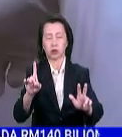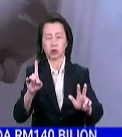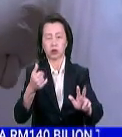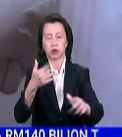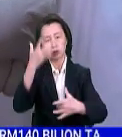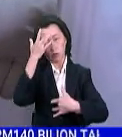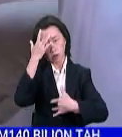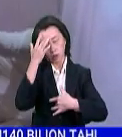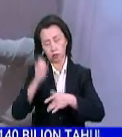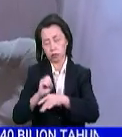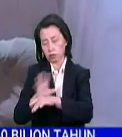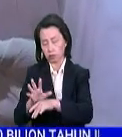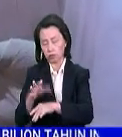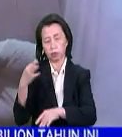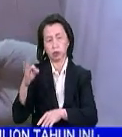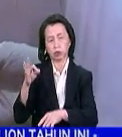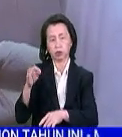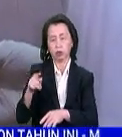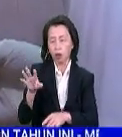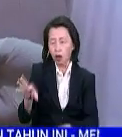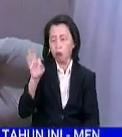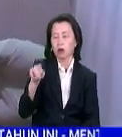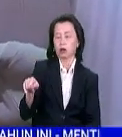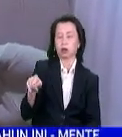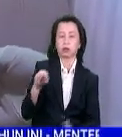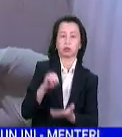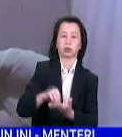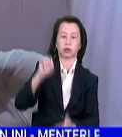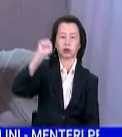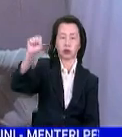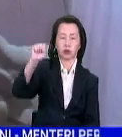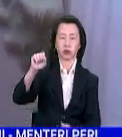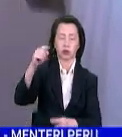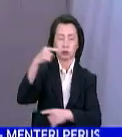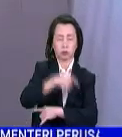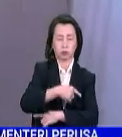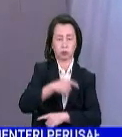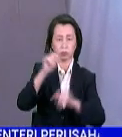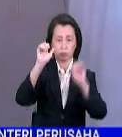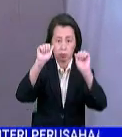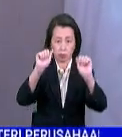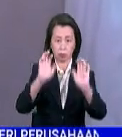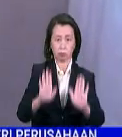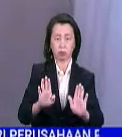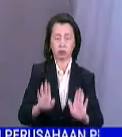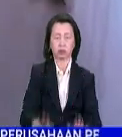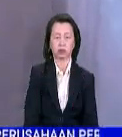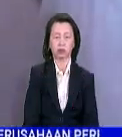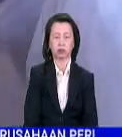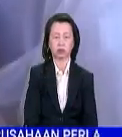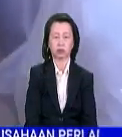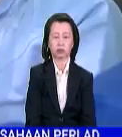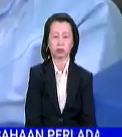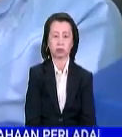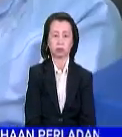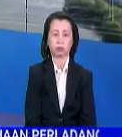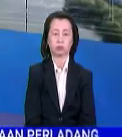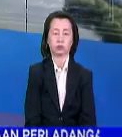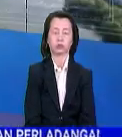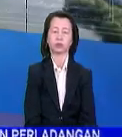pengidap kovinic 19 yang dikesan di Sabah pada oh Indonesia